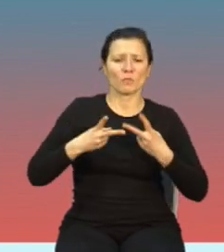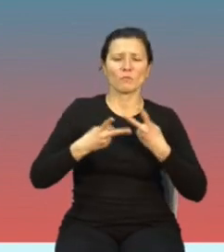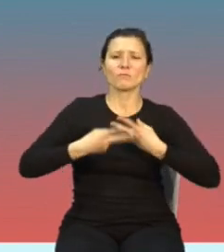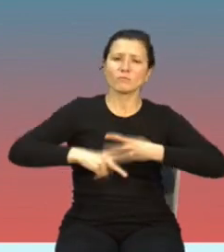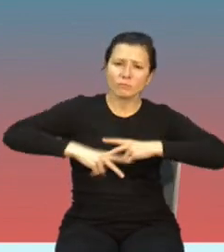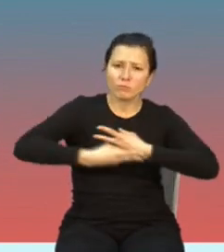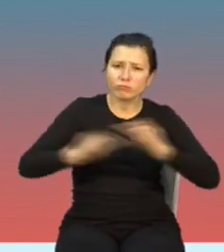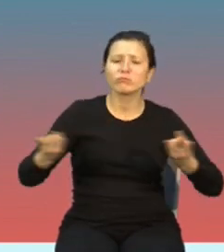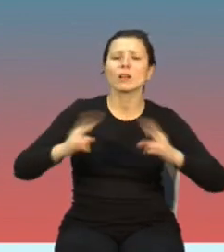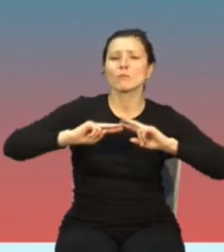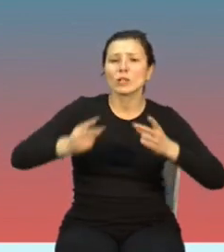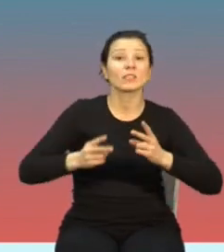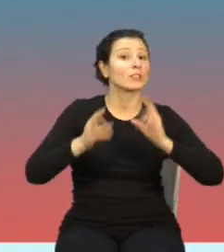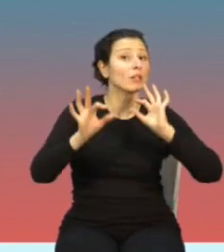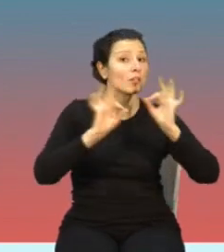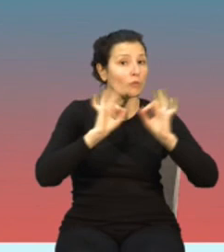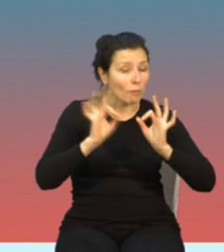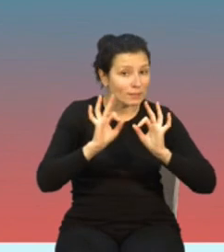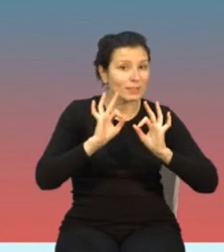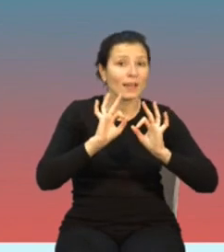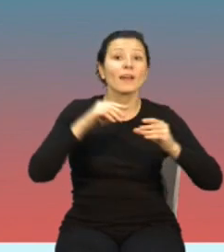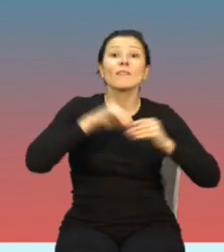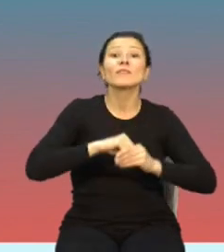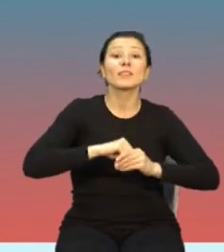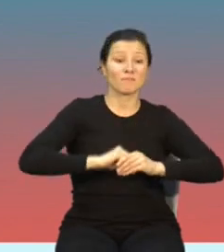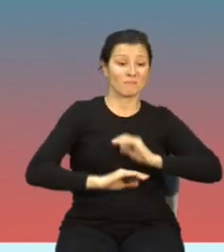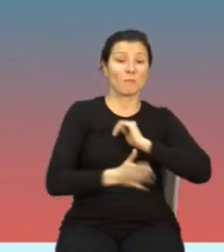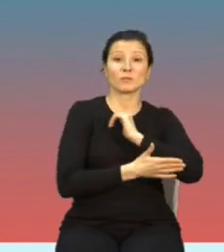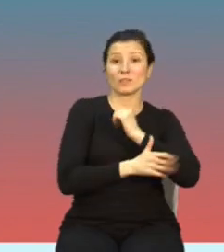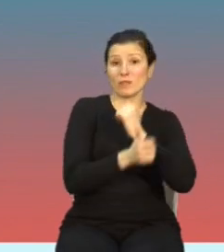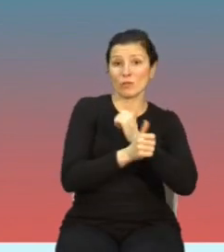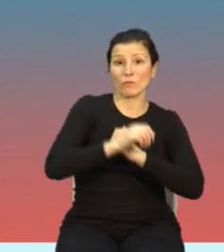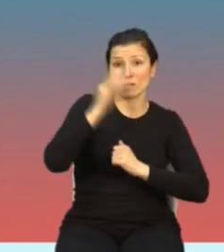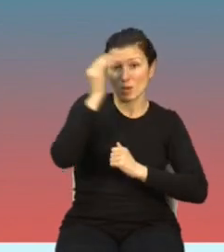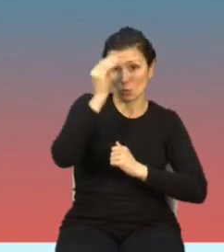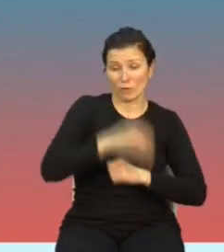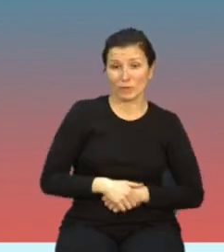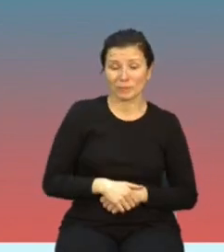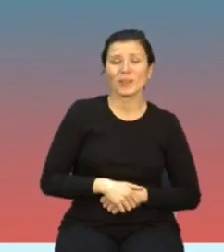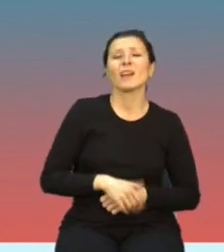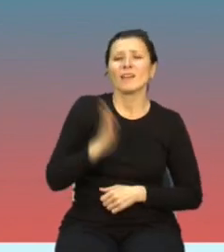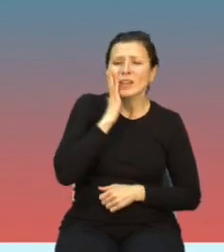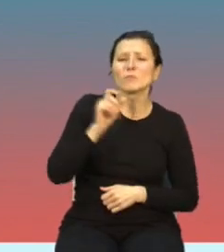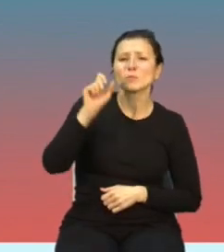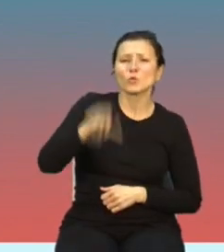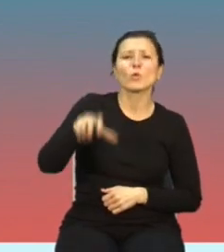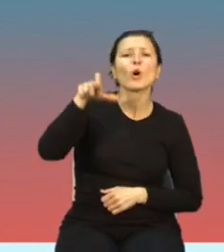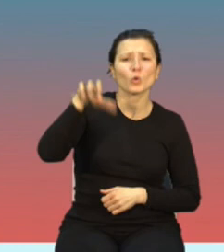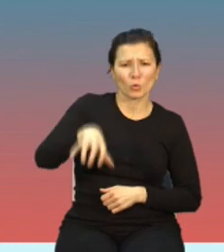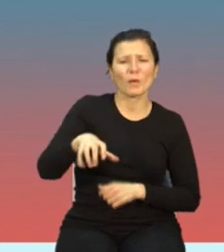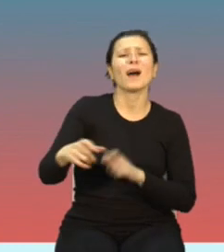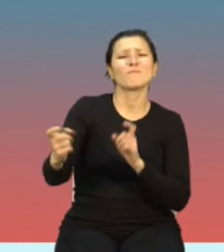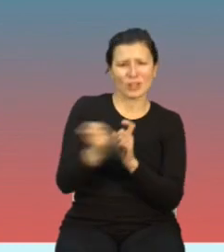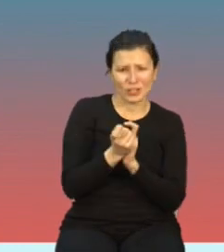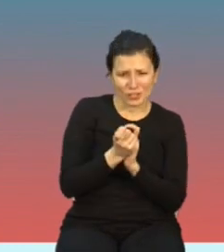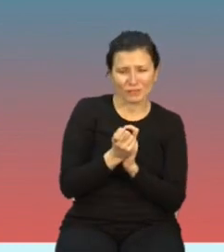o dowody naukowe i chyba najlepiej mówić językiem faktów. Tak, są przeciwnicy, są osoby, które wymagają